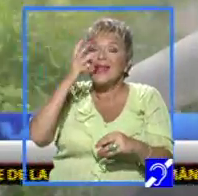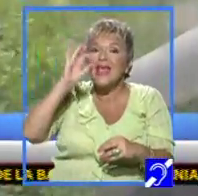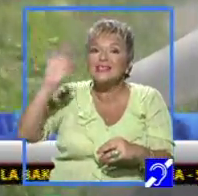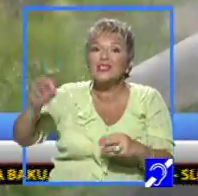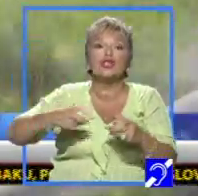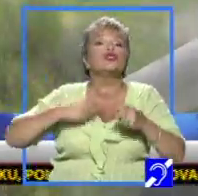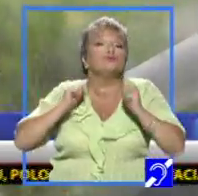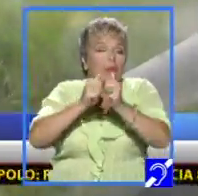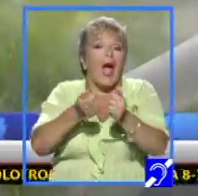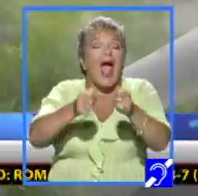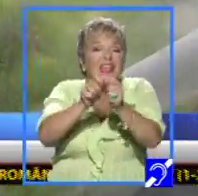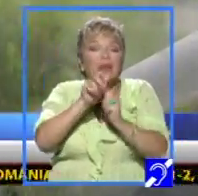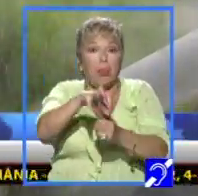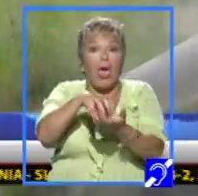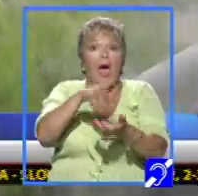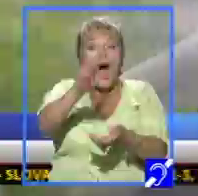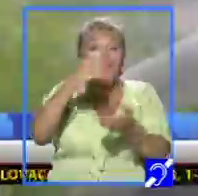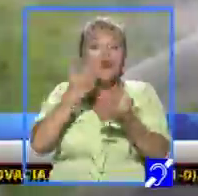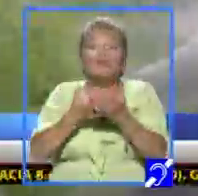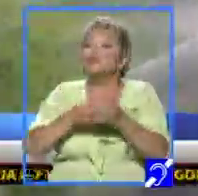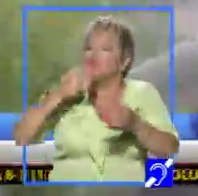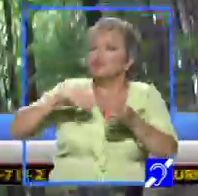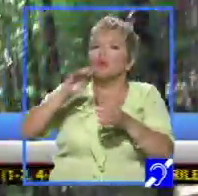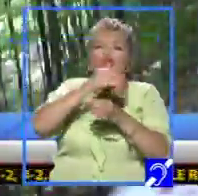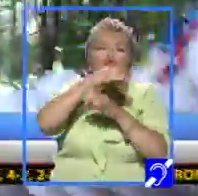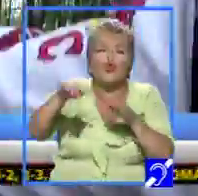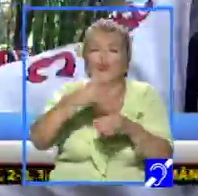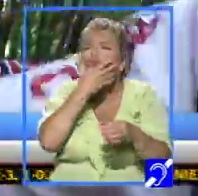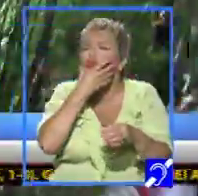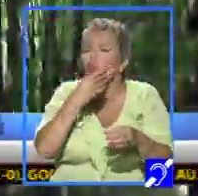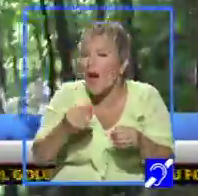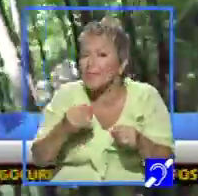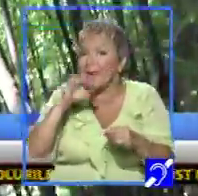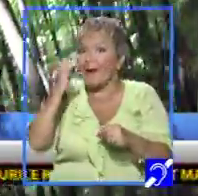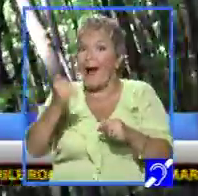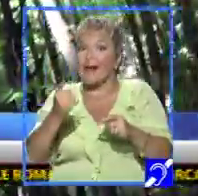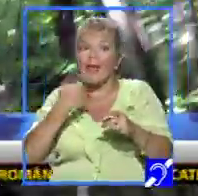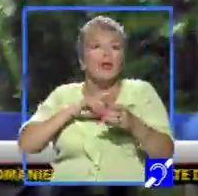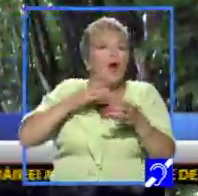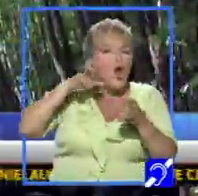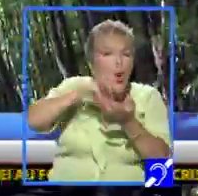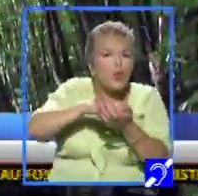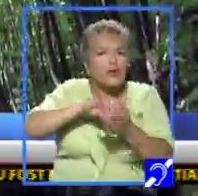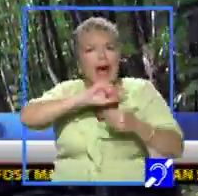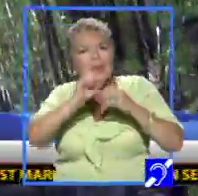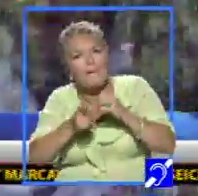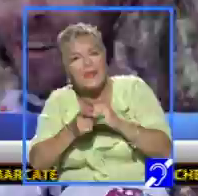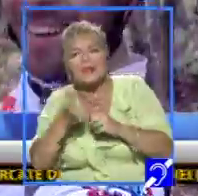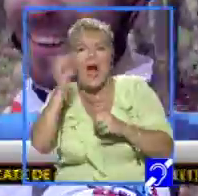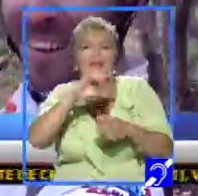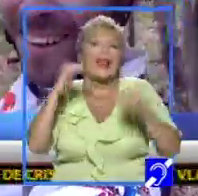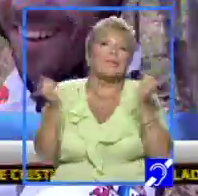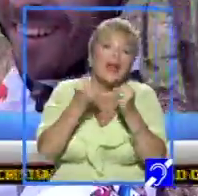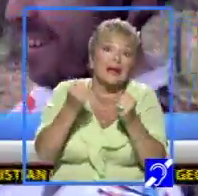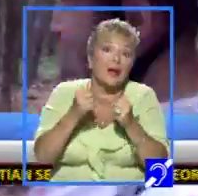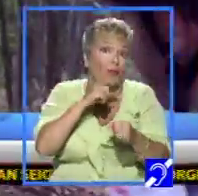echipaje prezente la Ibănești vor avea parte de trasee lungi, deosebit de frumoase, care combină porțiuni mai rapide cu zone tehnice, unde piloții și copiloții